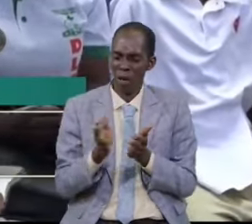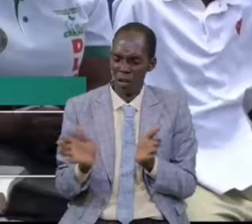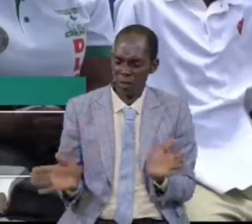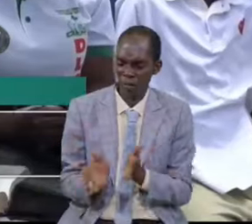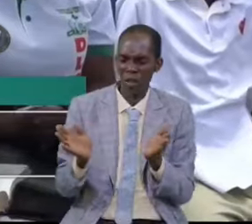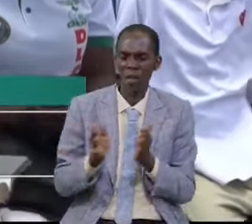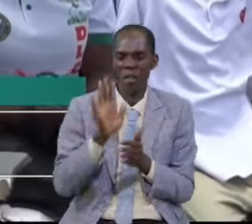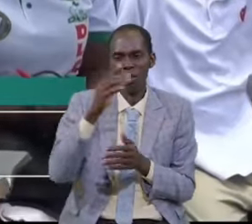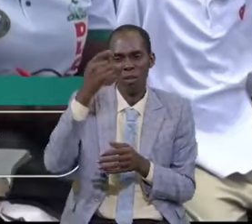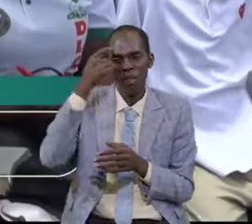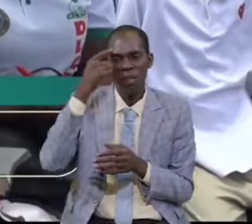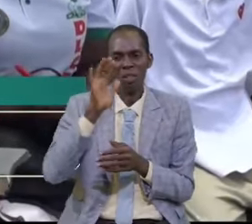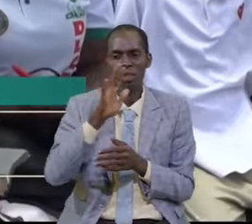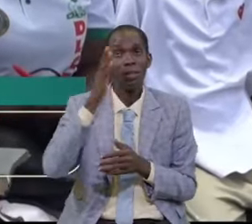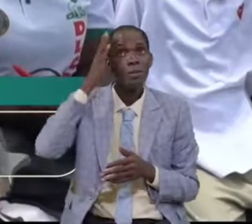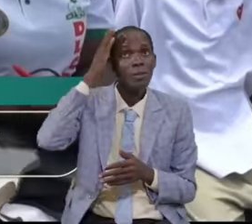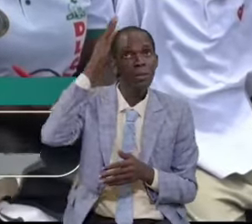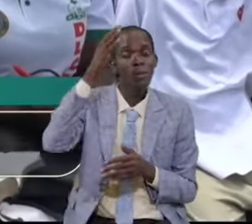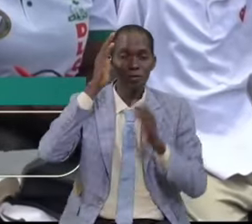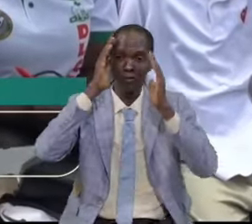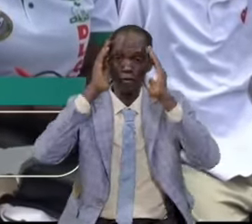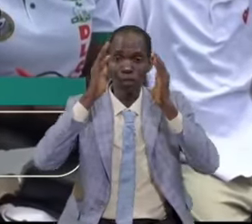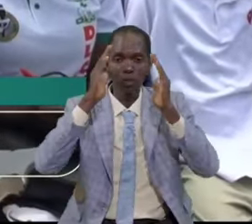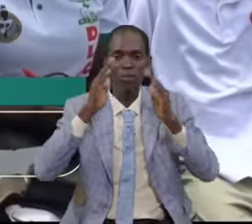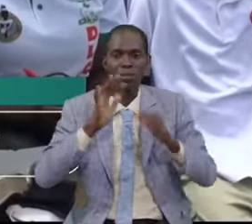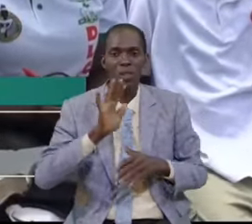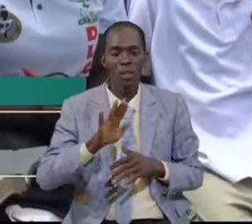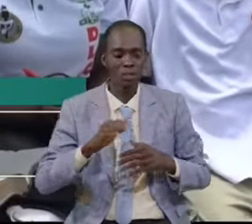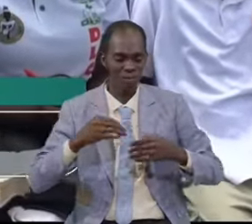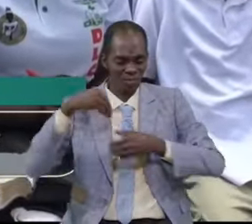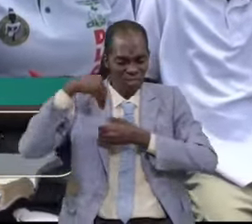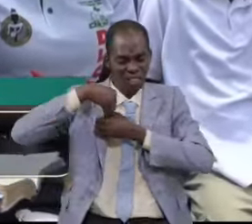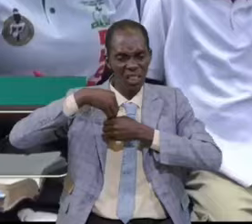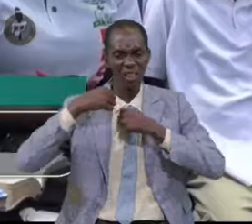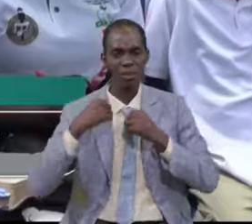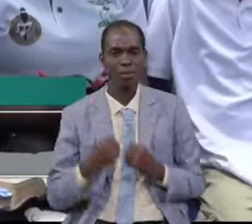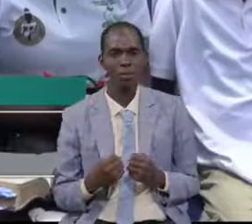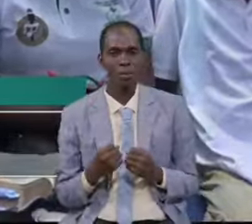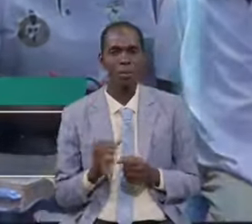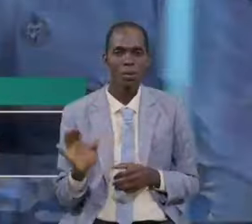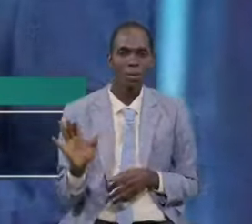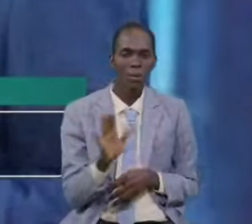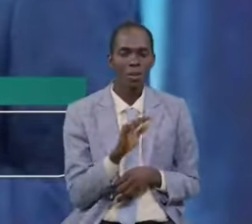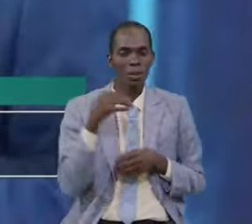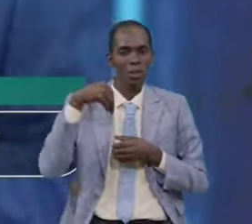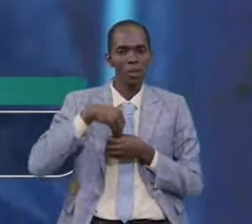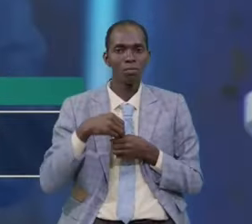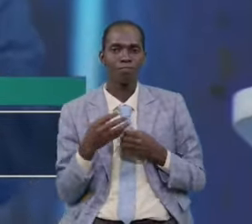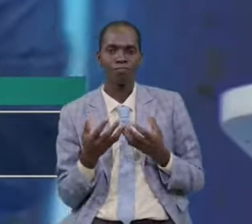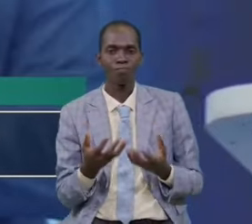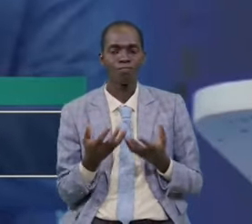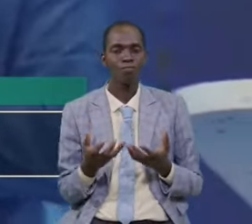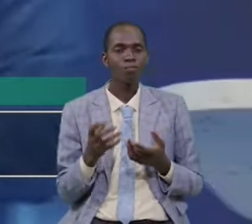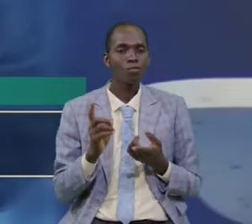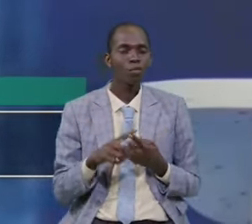vision, leur force intérieure, leur motivation intérieure, leur désir interne, ils ne